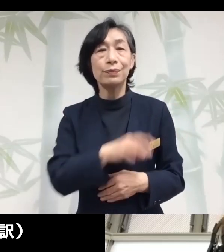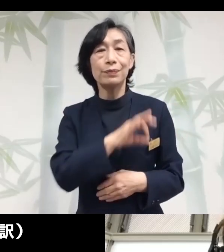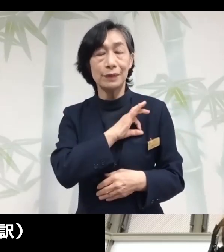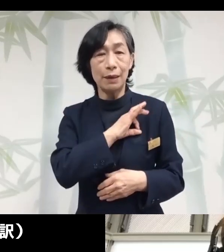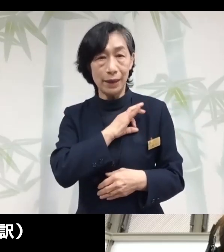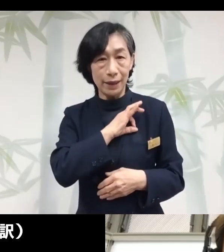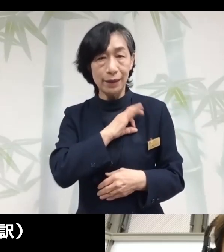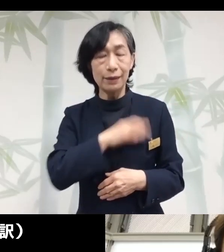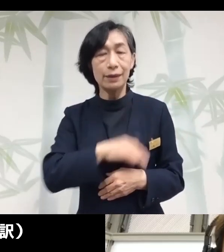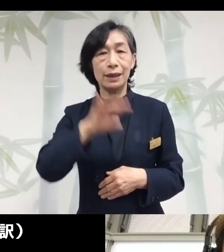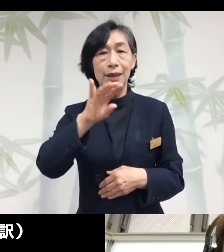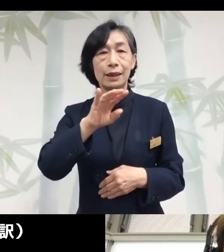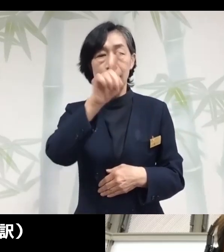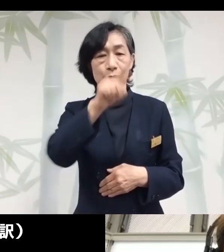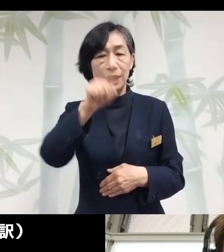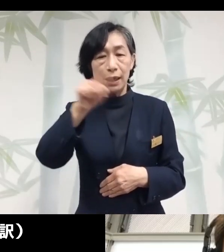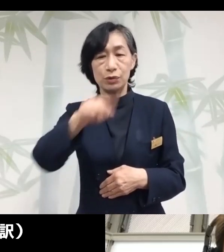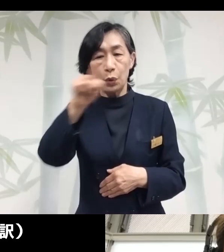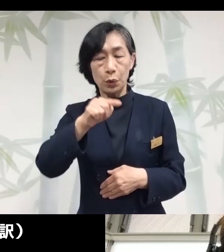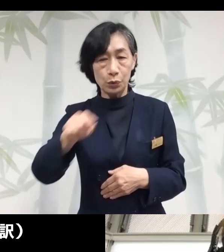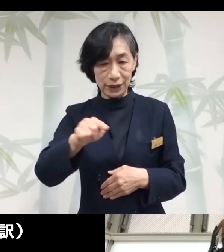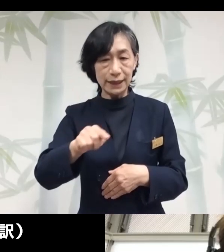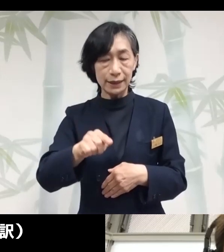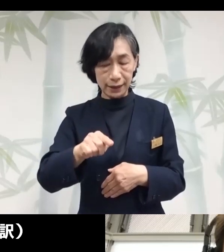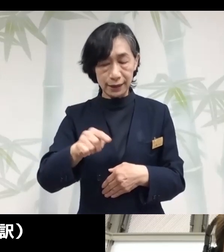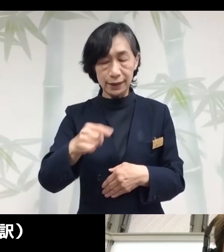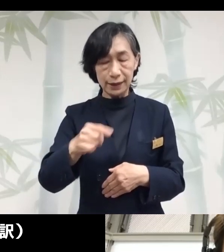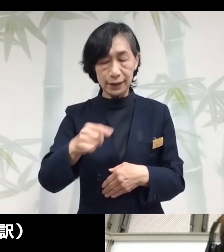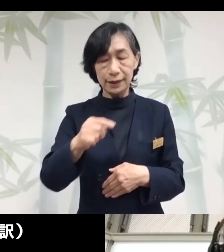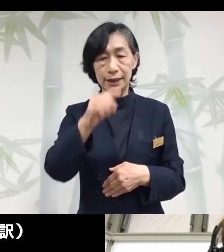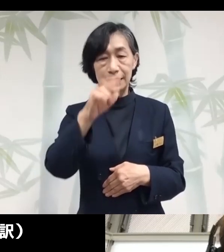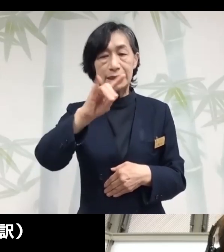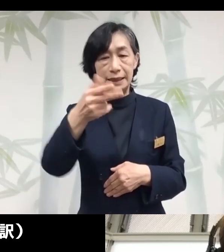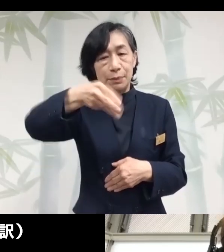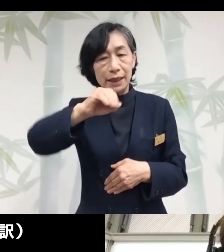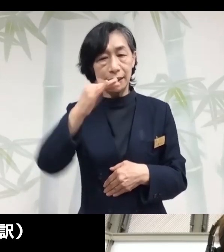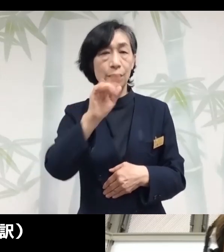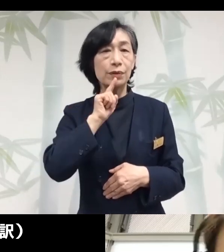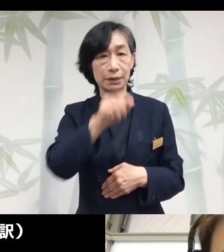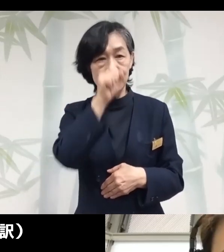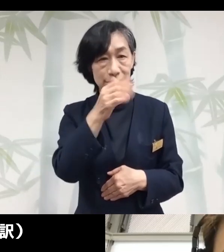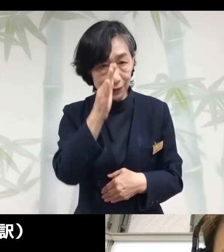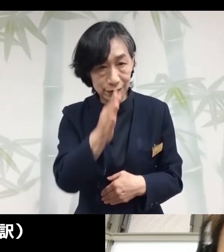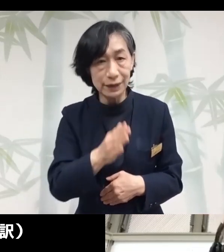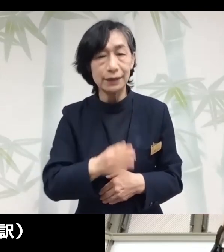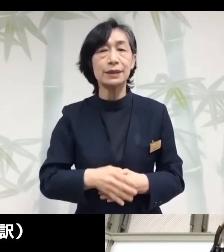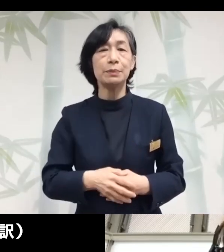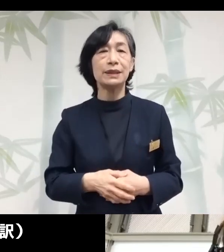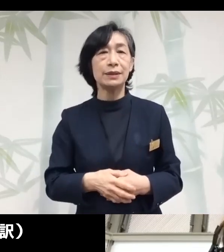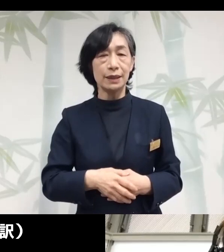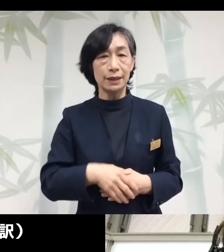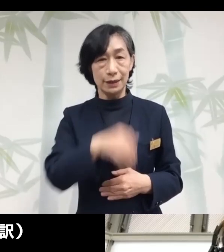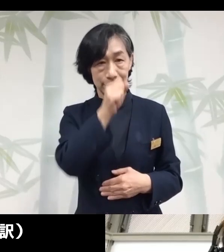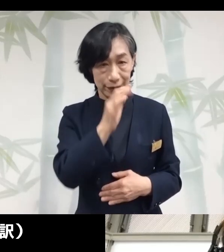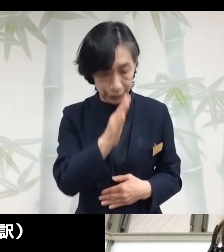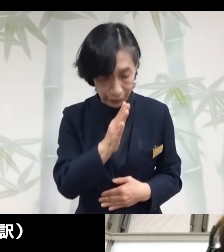のは、私 FM おとくにのパーソナリティ岸舞子でございます。どうぞ市長もよろしくお願いいたします。 はい、どうぞ